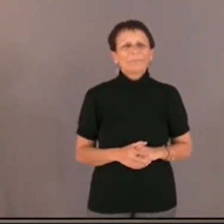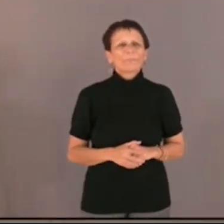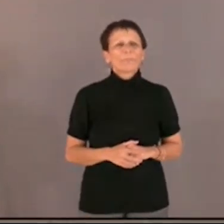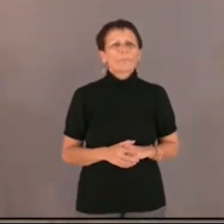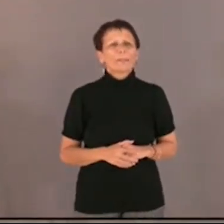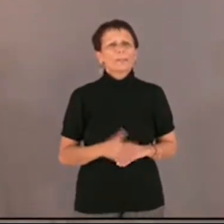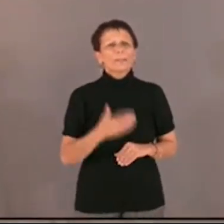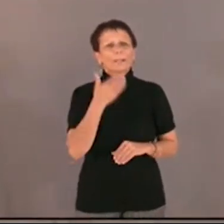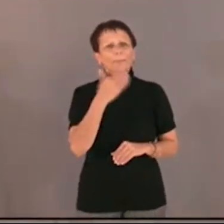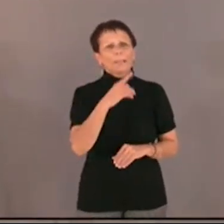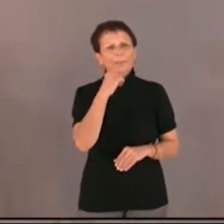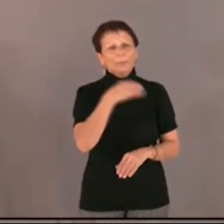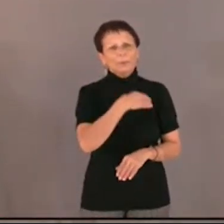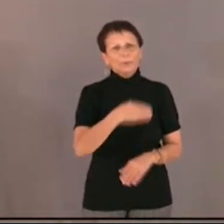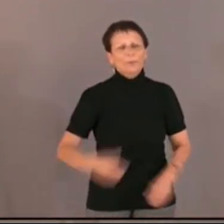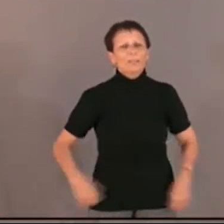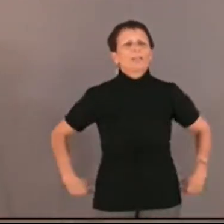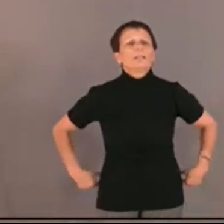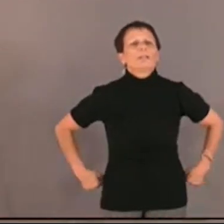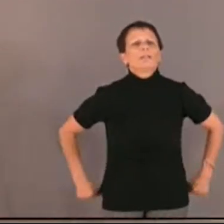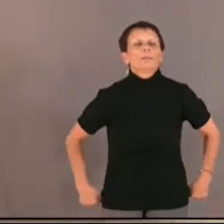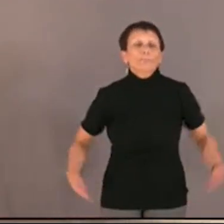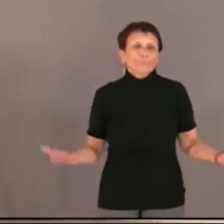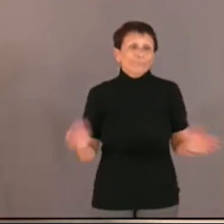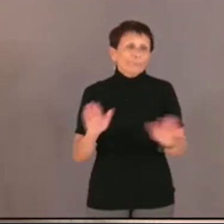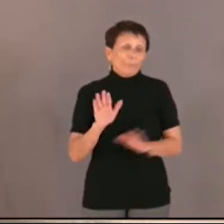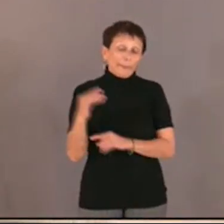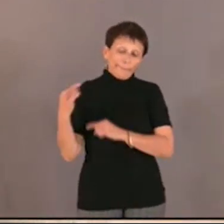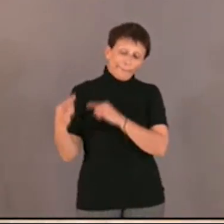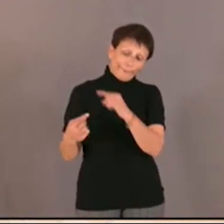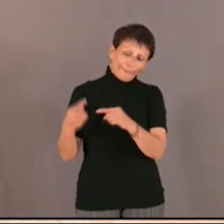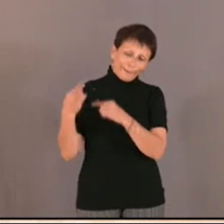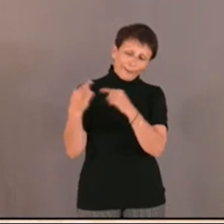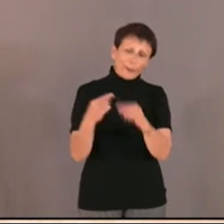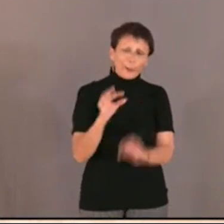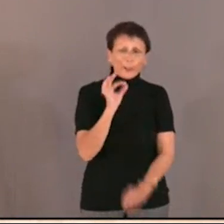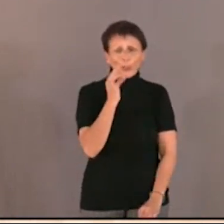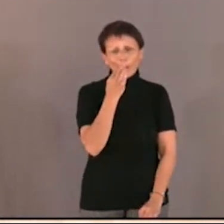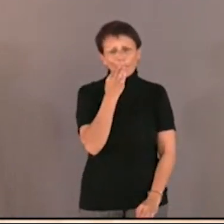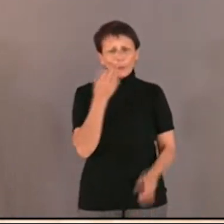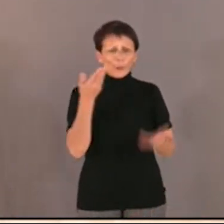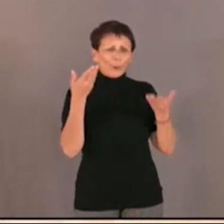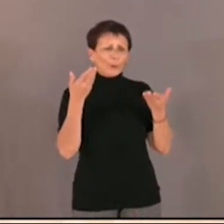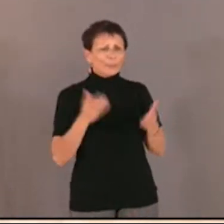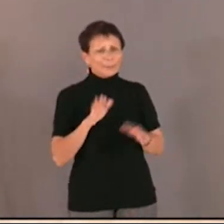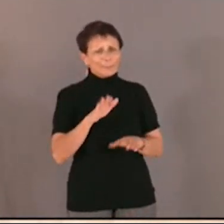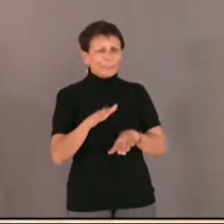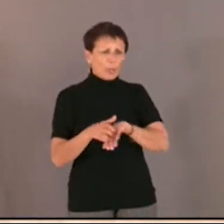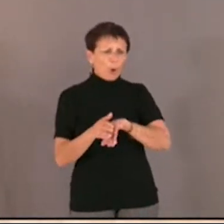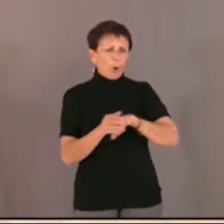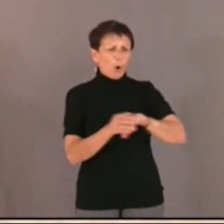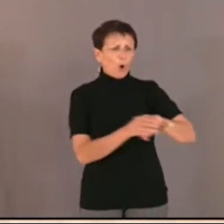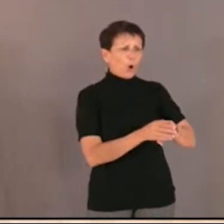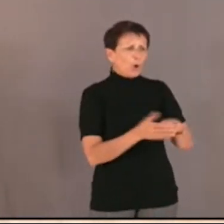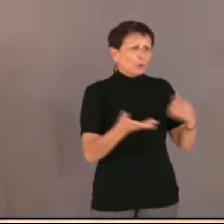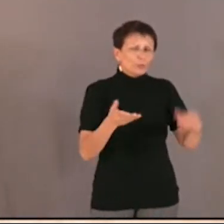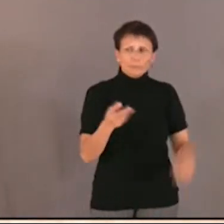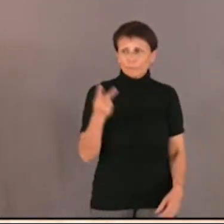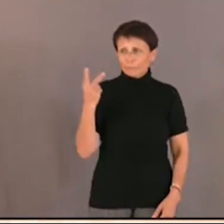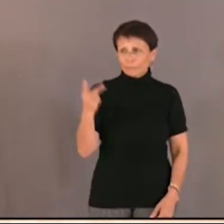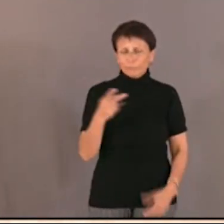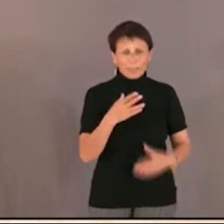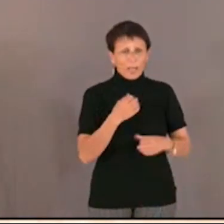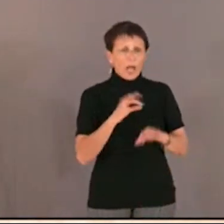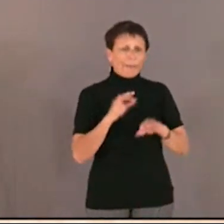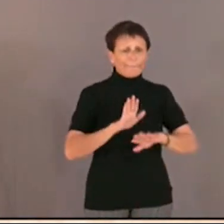Merci, monsieur le maire. Oui, les traditionnelles mesurettes de la gauche que vous assumez,